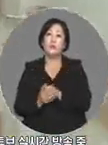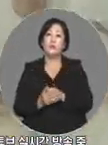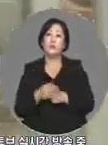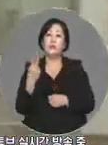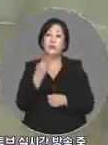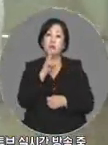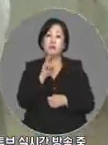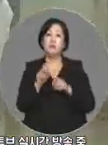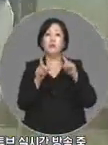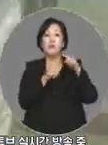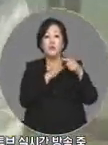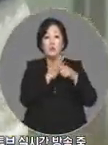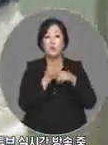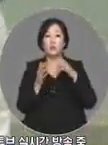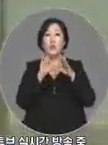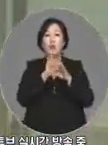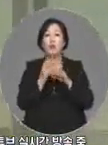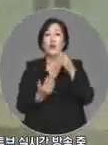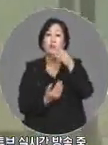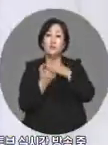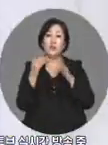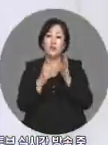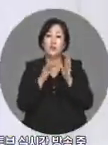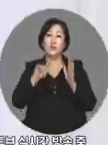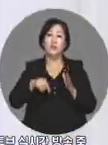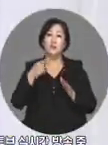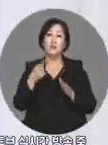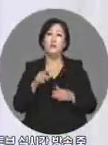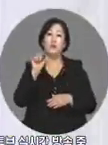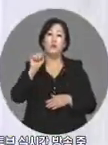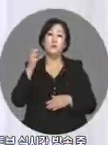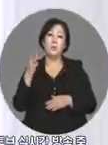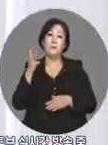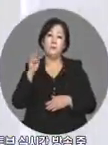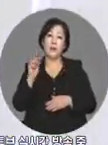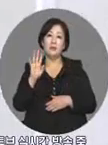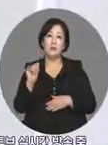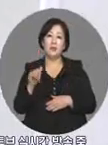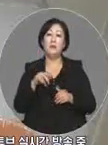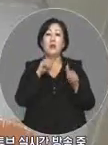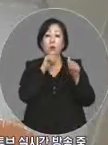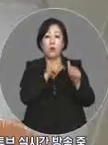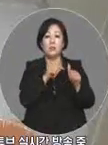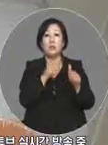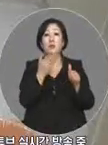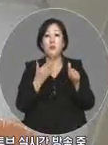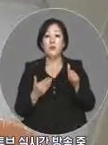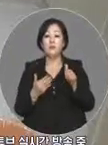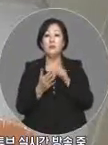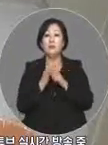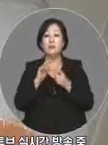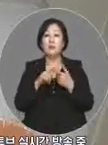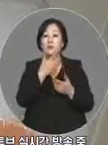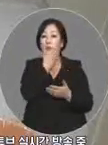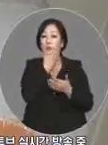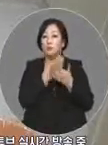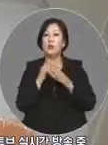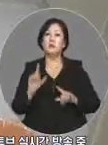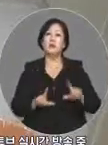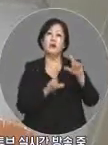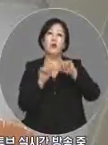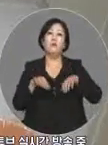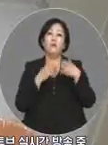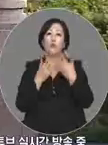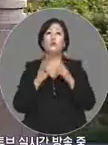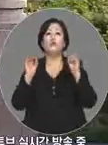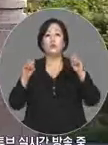2020년 1월 코로나19 발생 이후 울산에서만 53만 명이 코로나에 감염되는 등 소중한 일상을